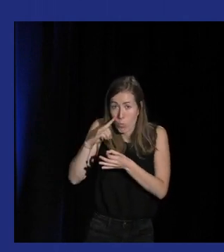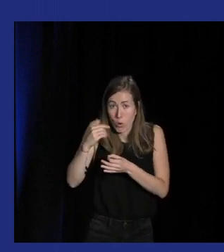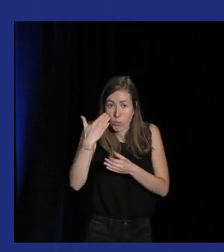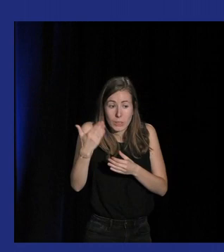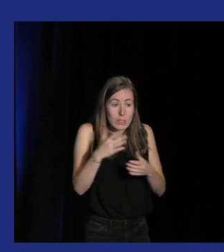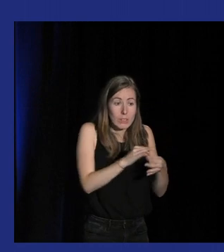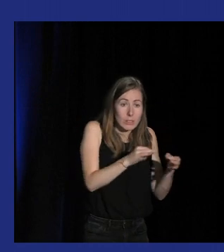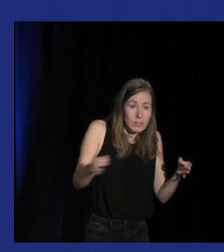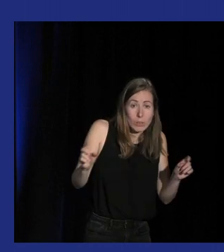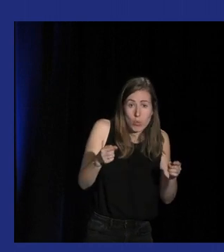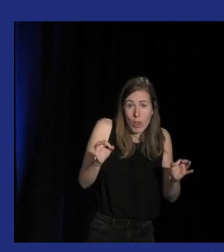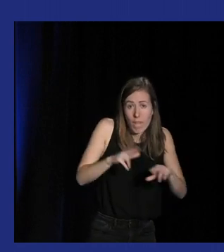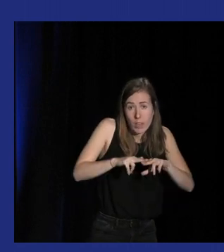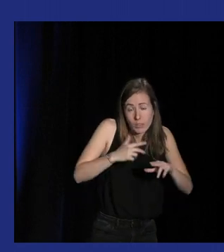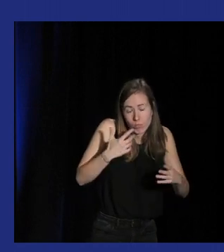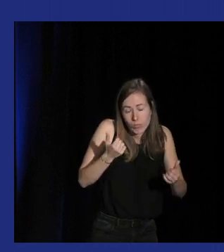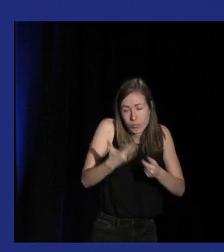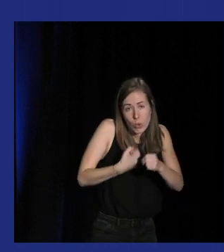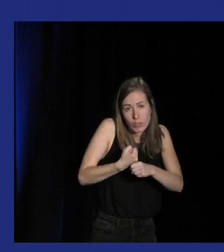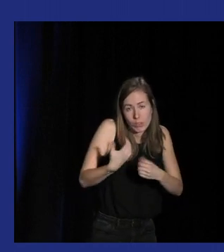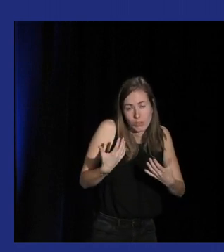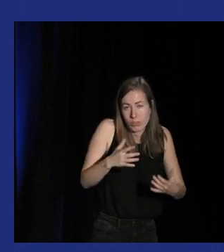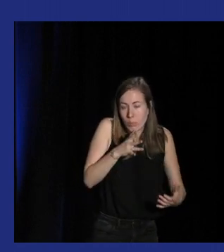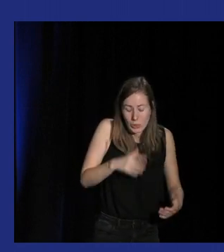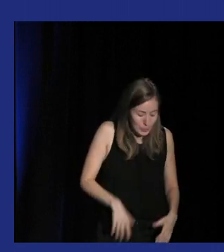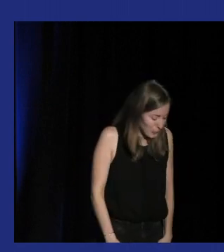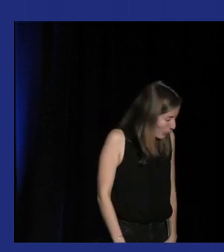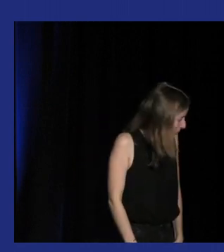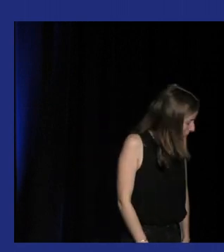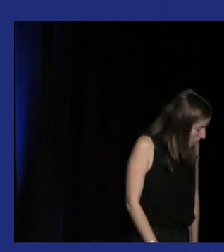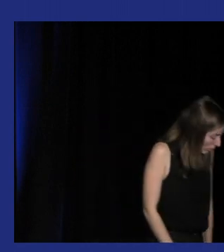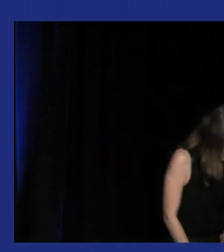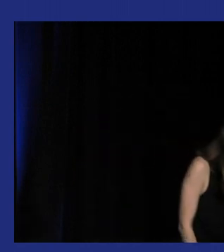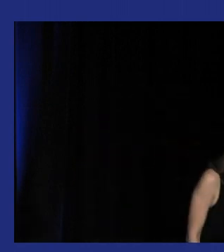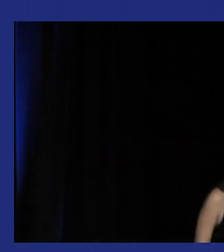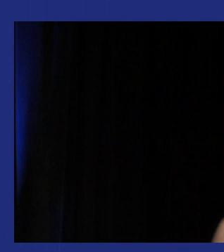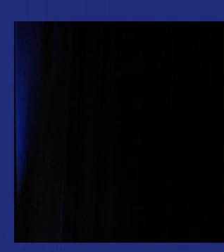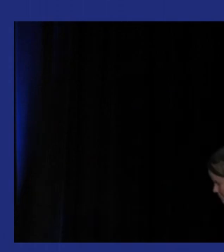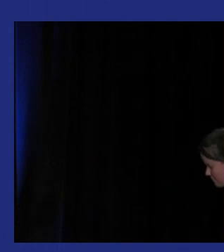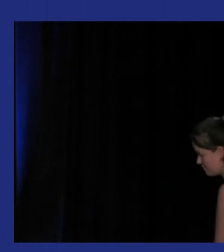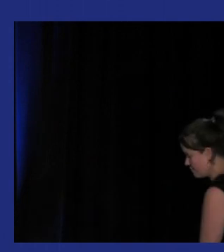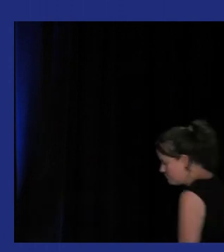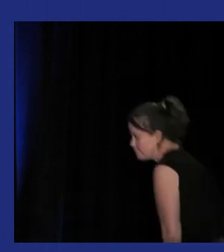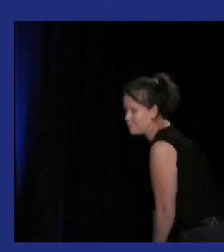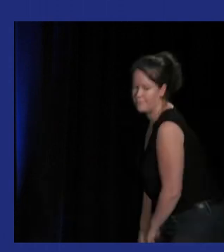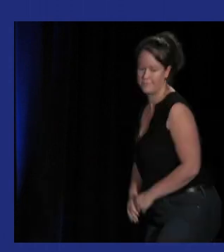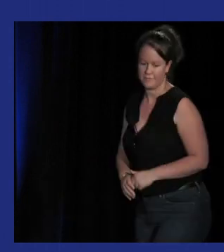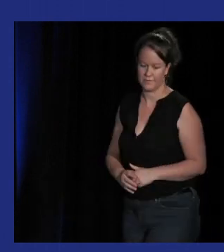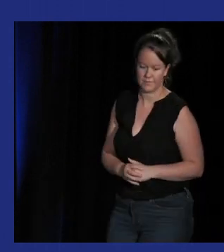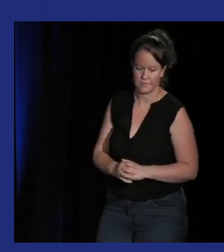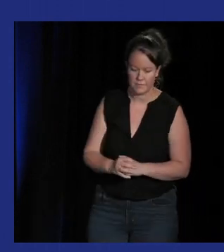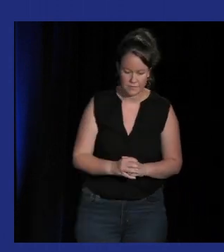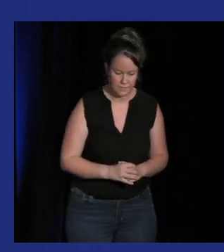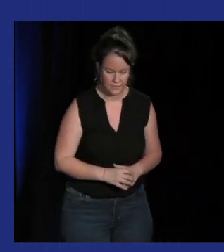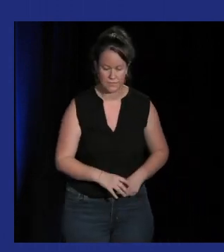années c'est compliqué surtout qu'après il faut juste courir pour tout mettre en place parce qu'il y a aussi un travail